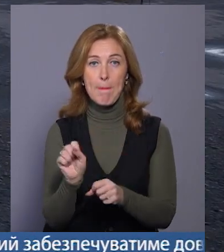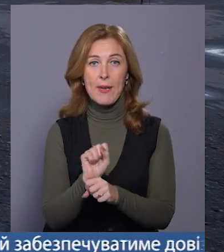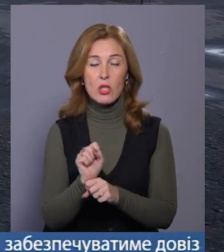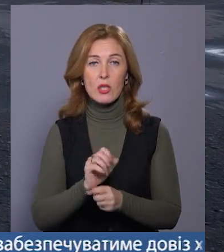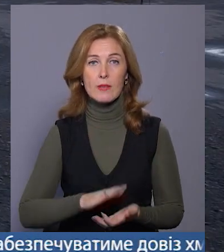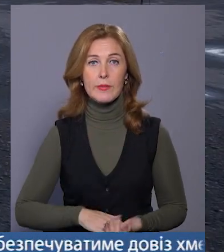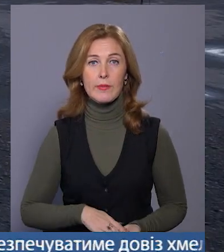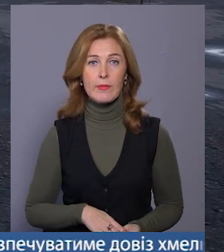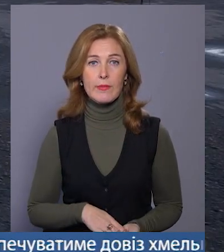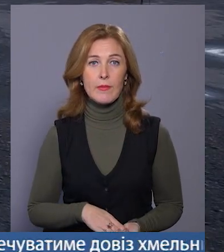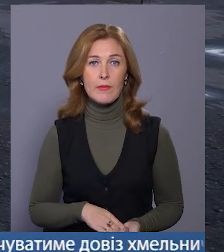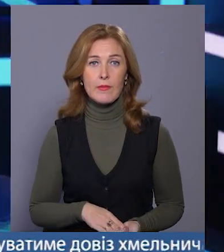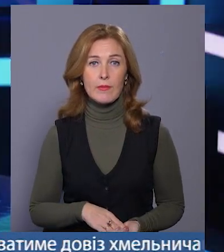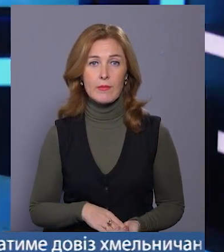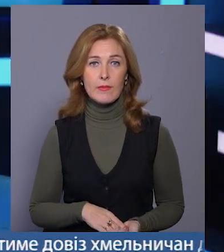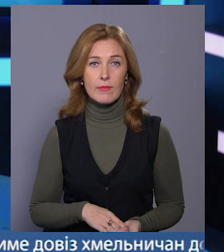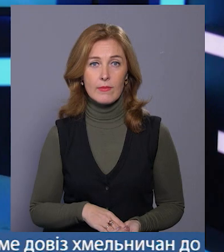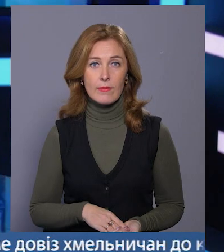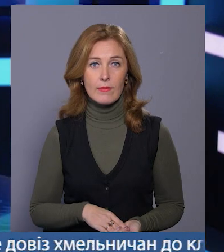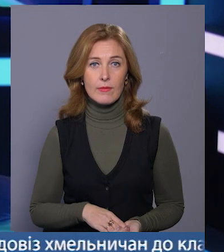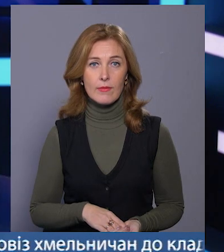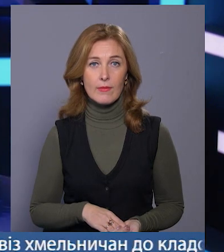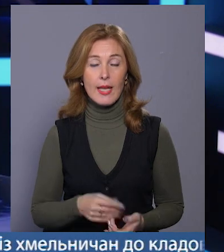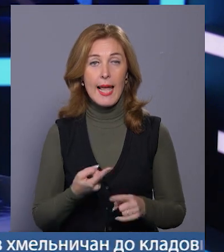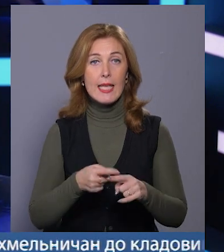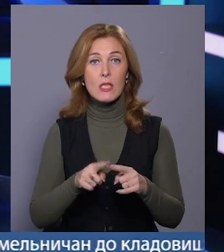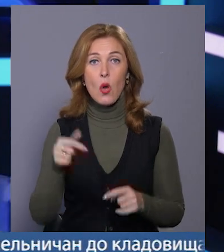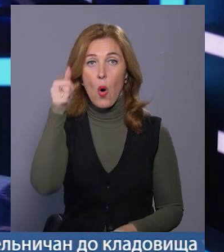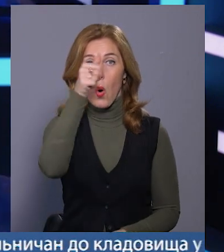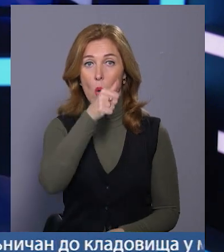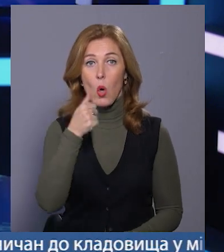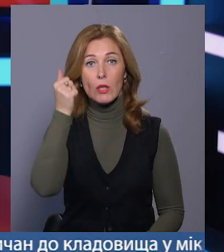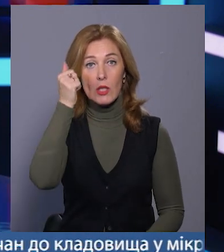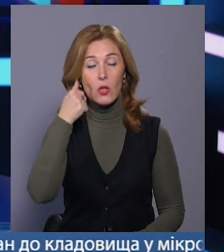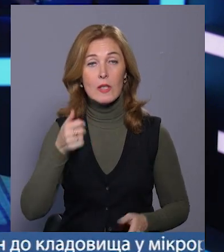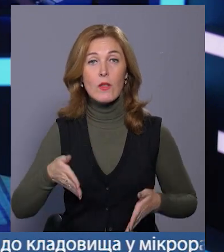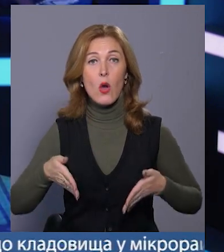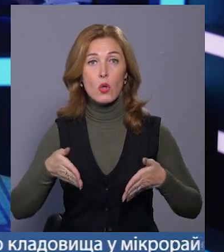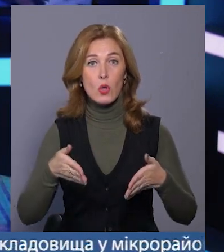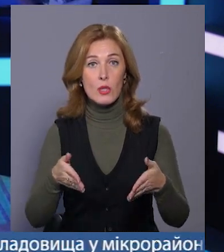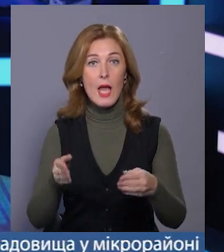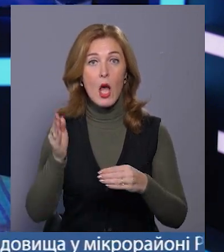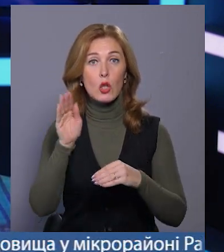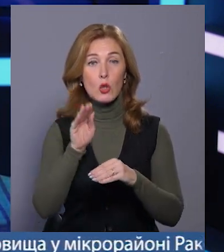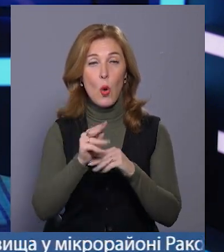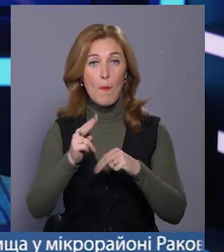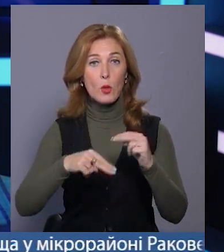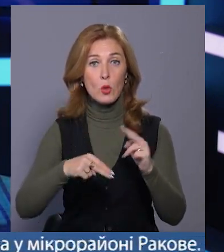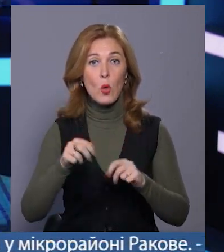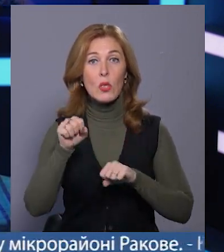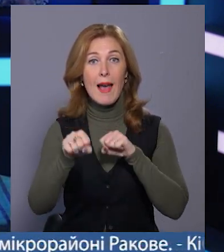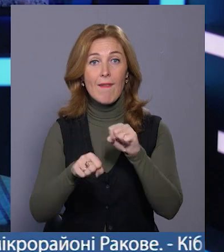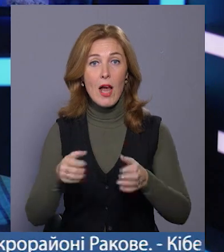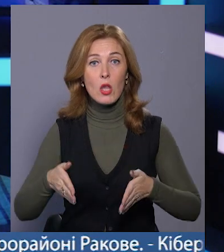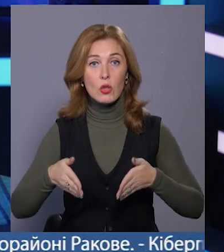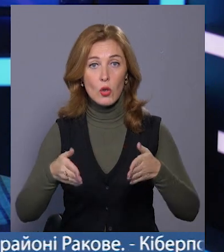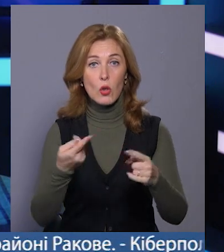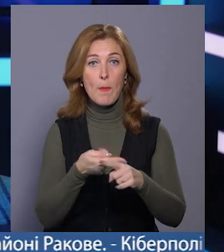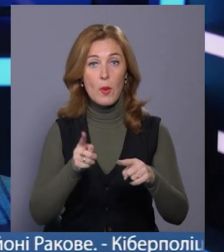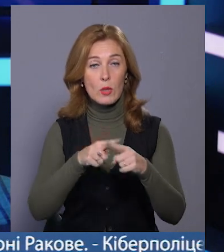Володимир Паламар, новини міста. Цього року на Старокостянтинівському шосе добудують велодоріжку. Про це